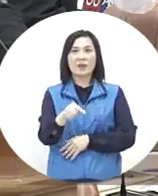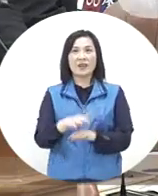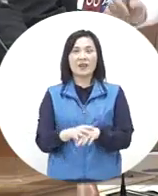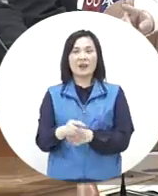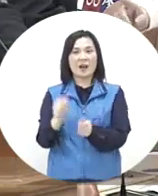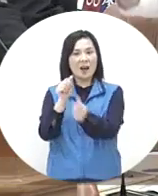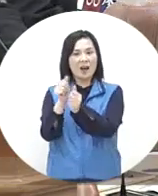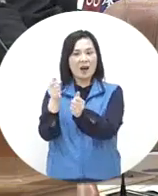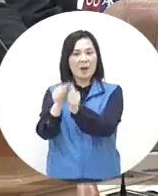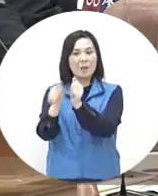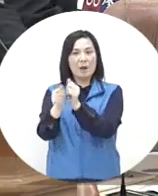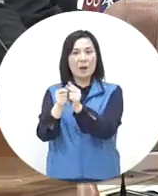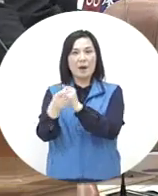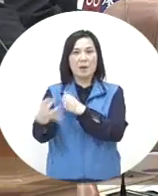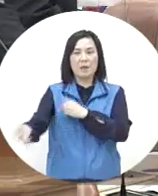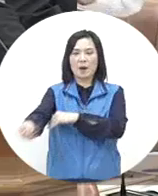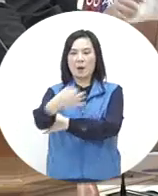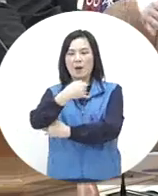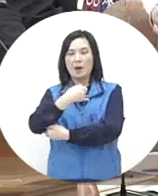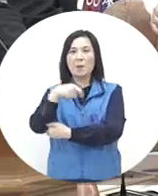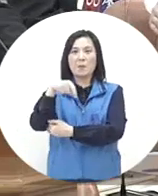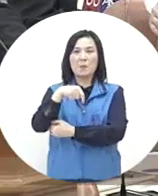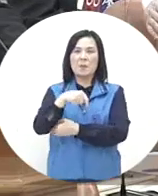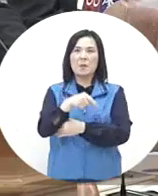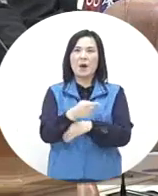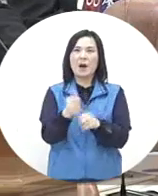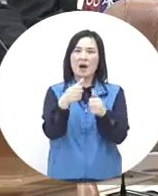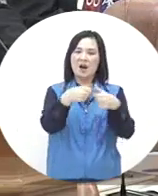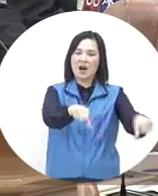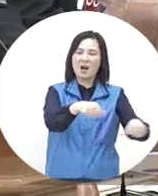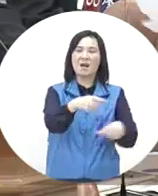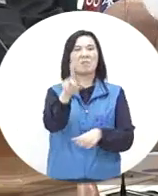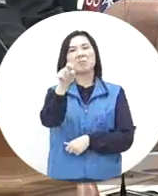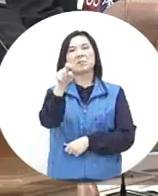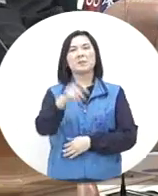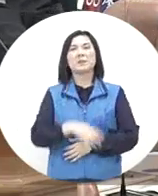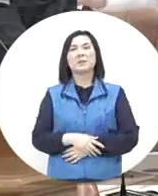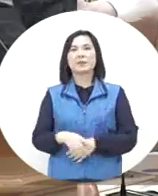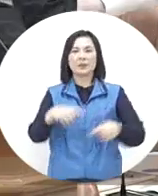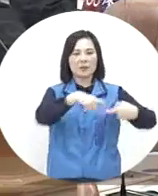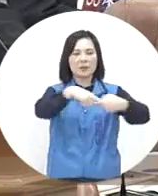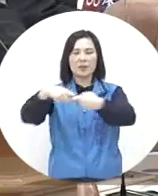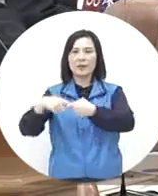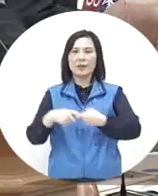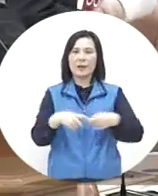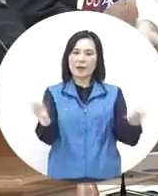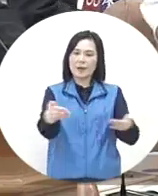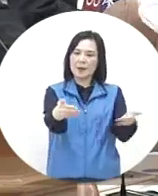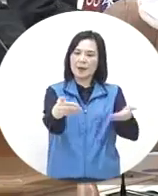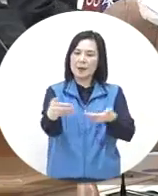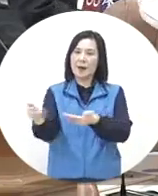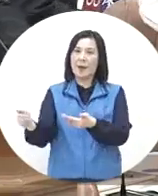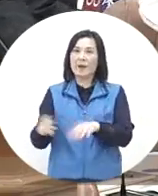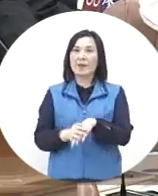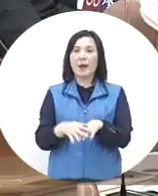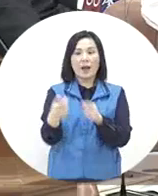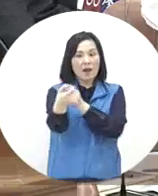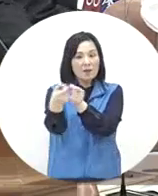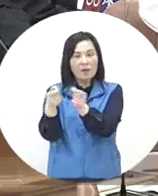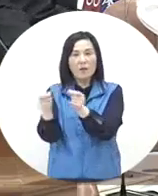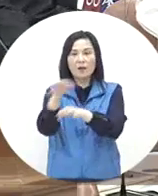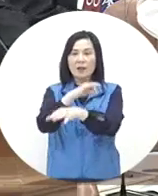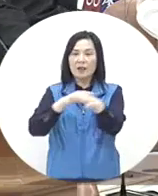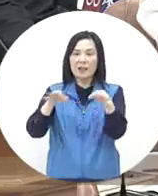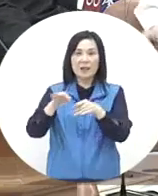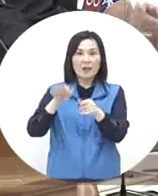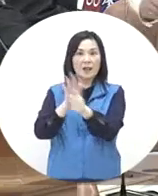在这边提醒你，就说包括我们的这个联合开发，好，包括一些捷运周边能不能带动整体的这个经济的繁荣，这个